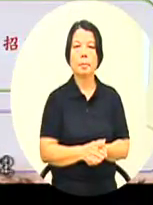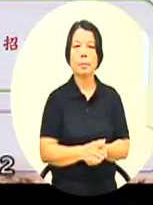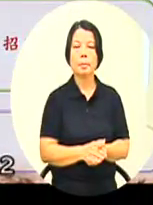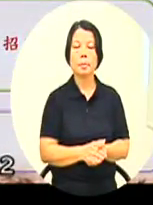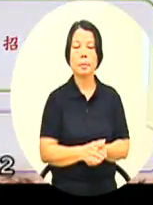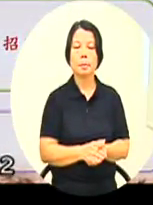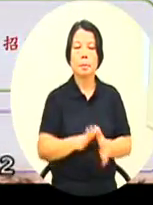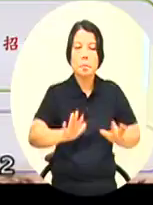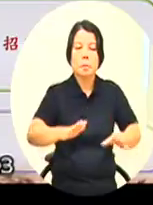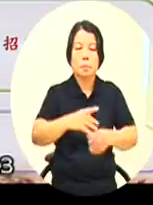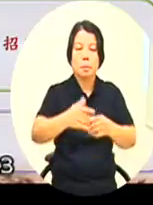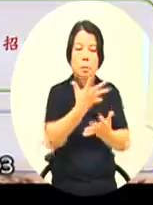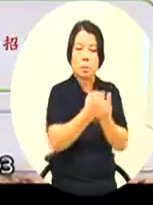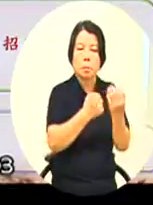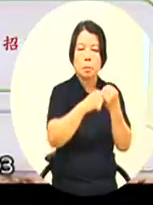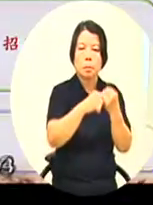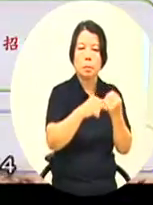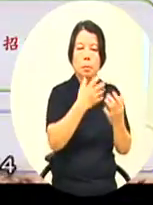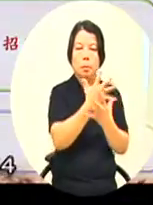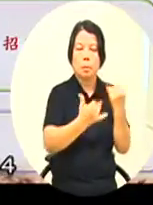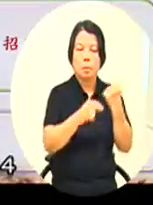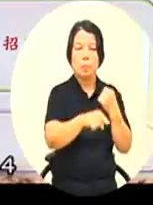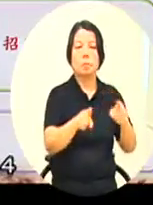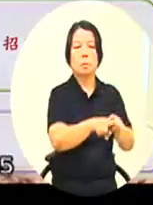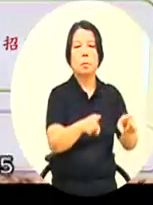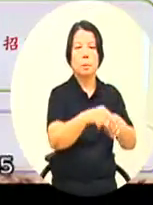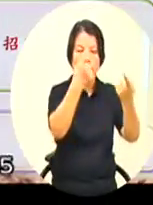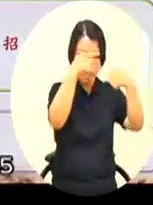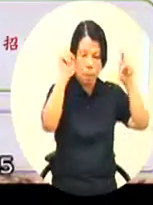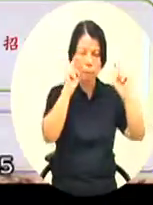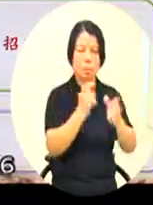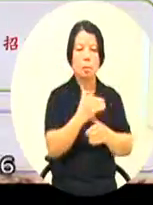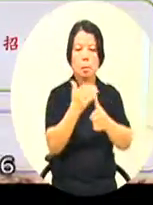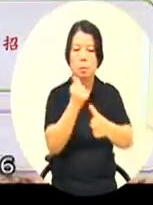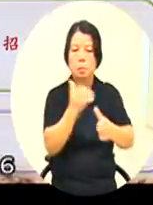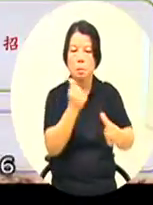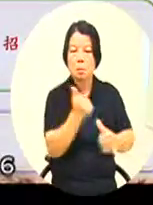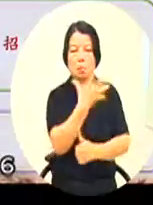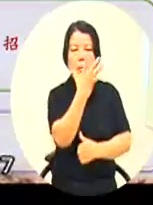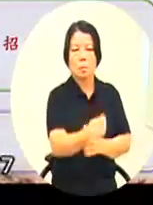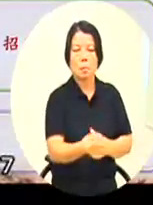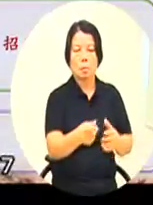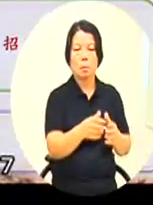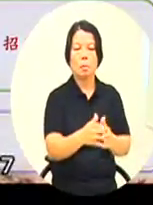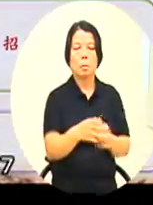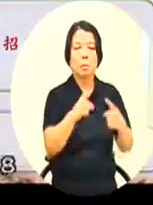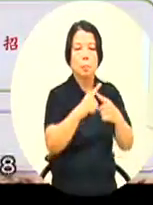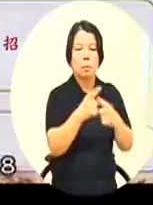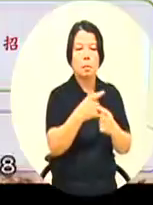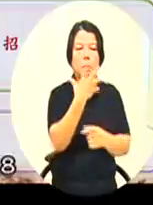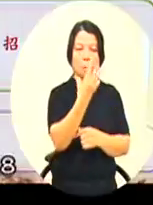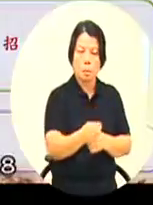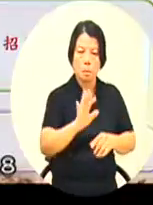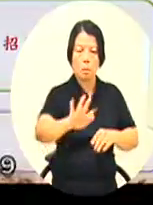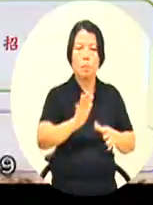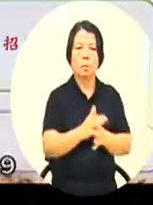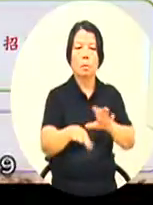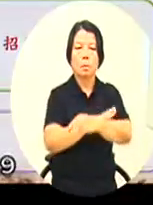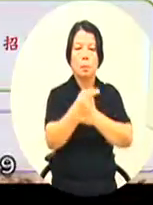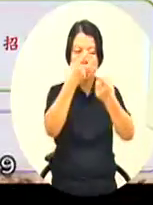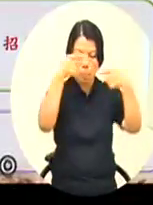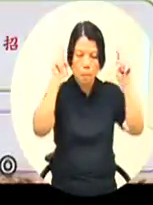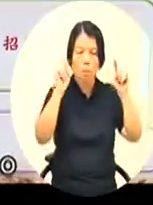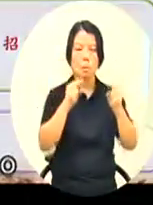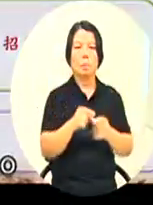我们今年的学生哈是一般的大学少子化的冲击哦，事实上是人是越来越少，可是空大哈它刚